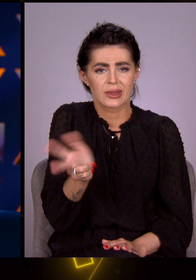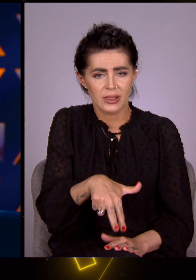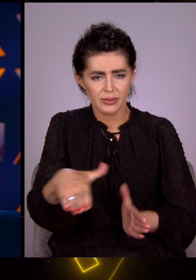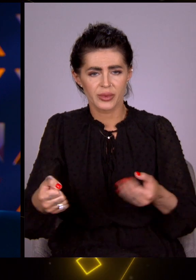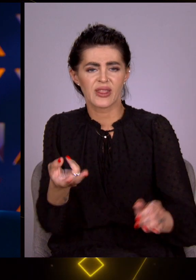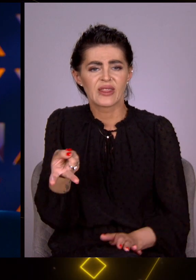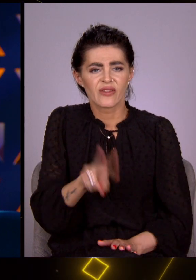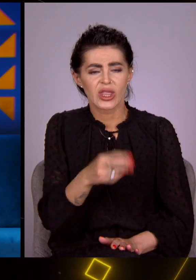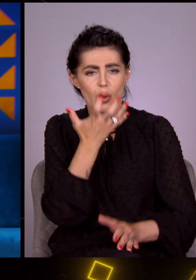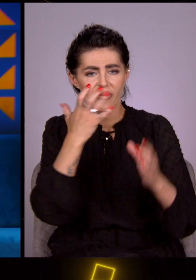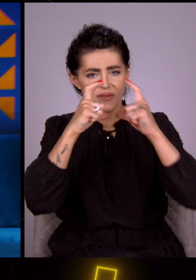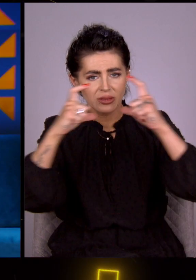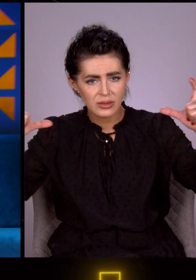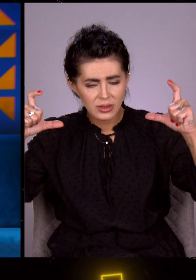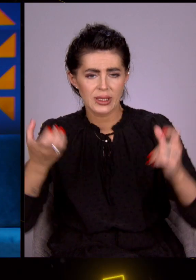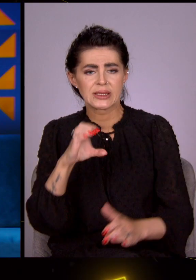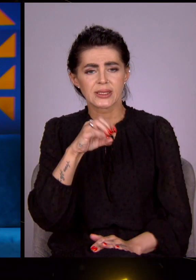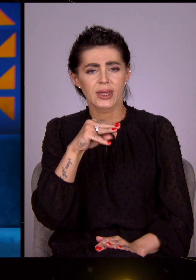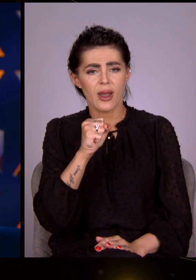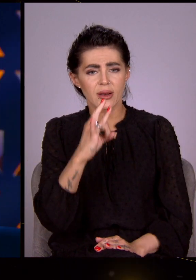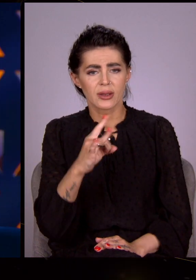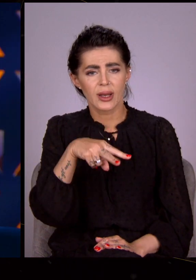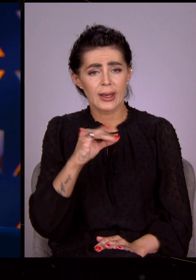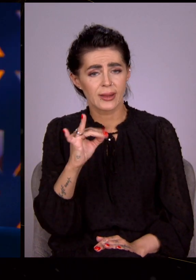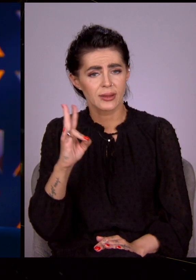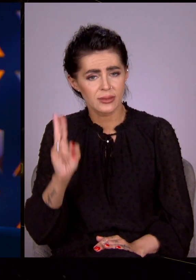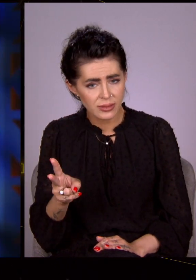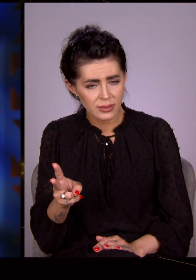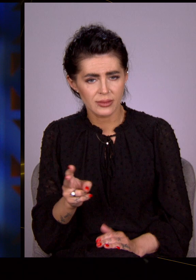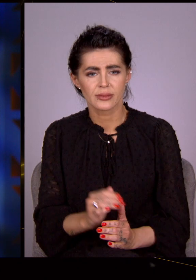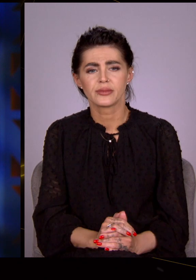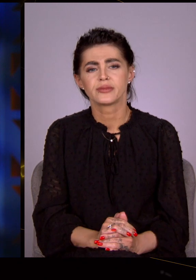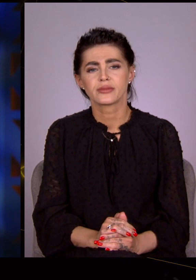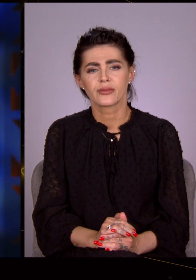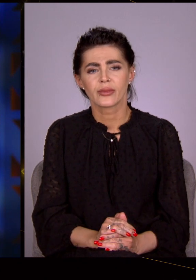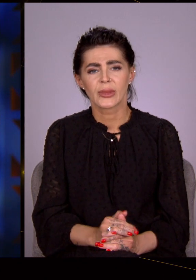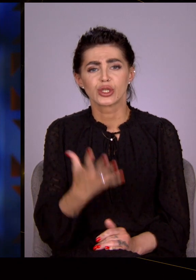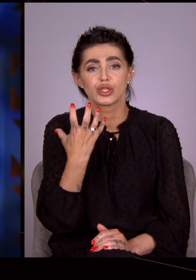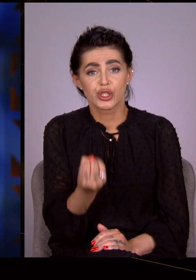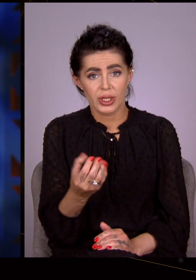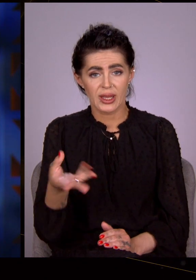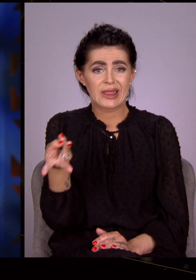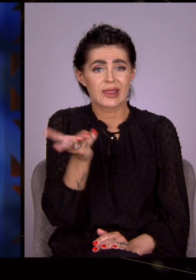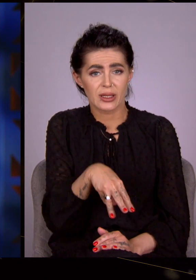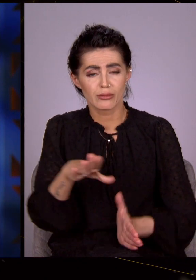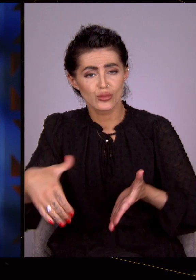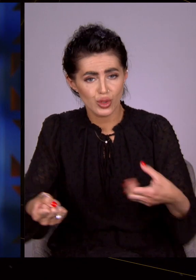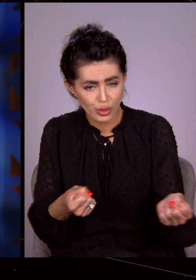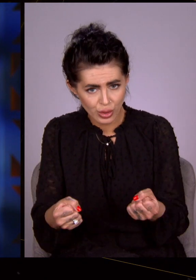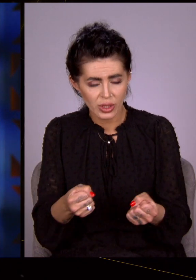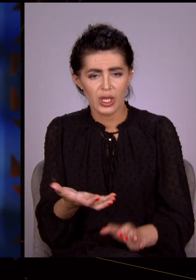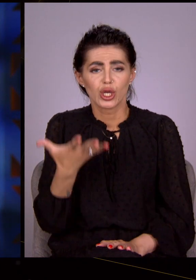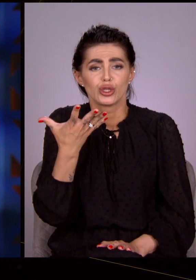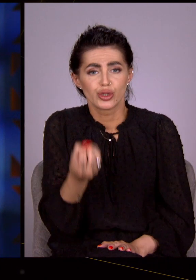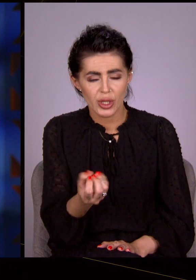тепловізора, Starlink. Starlink? Так. Ще 3 машини. Ще 3 машини. Ще